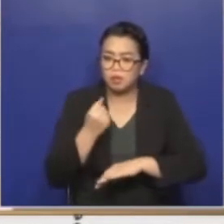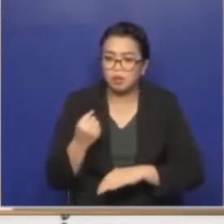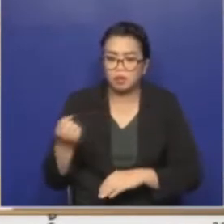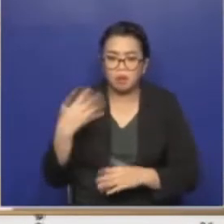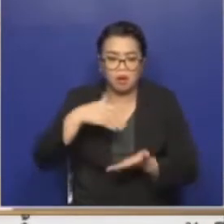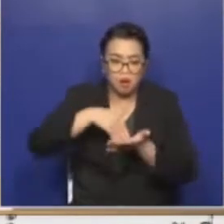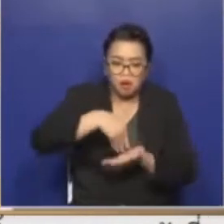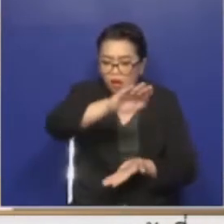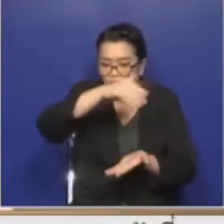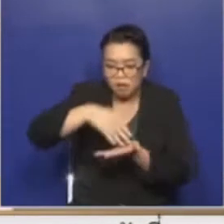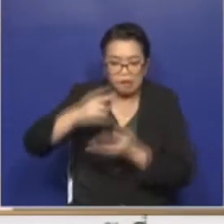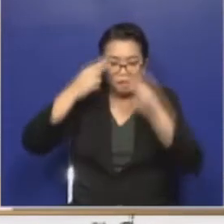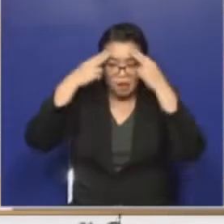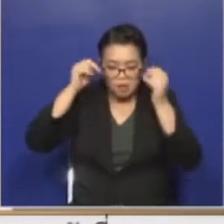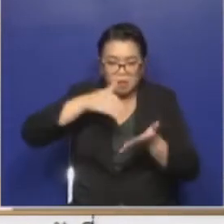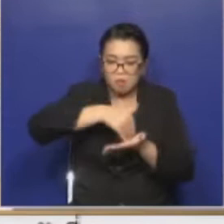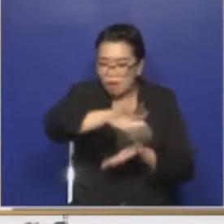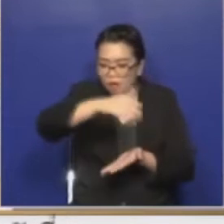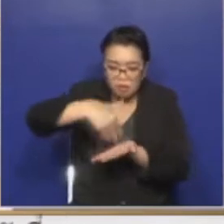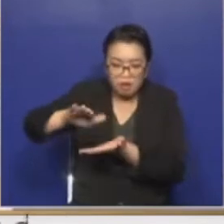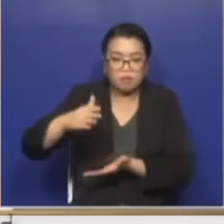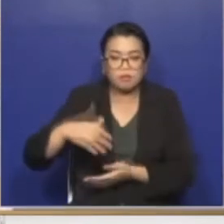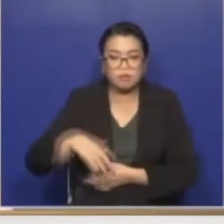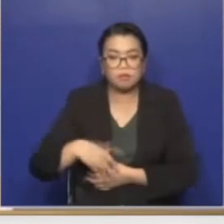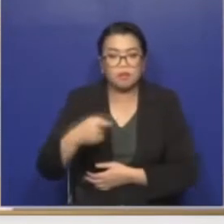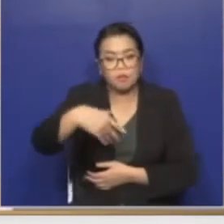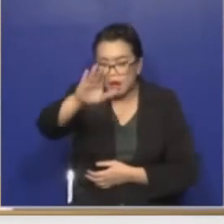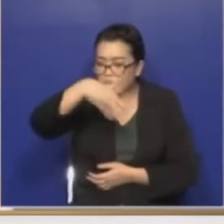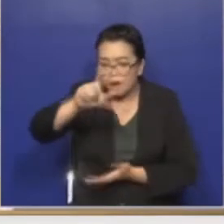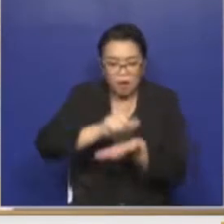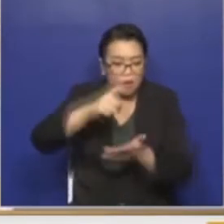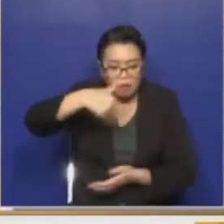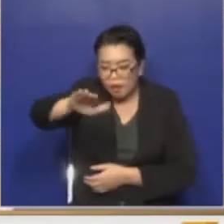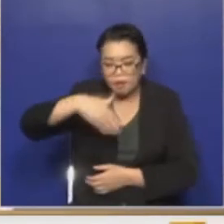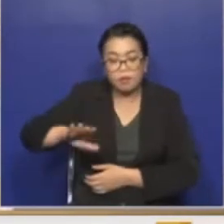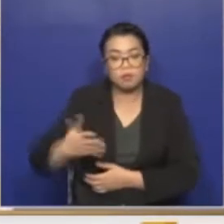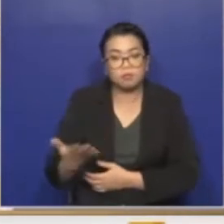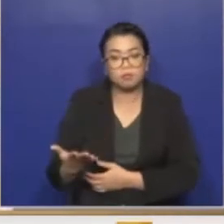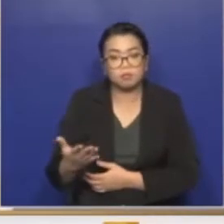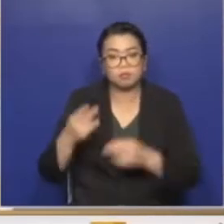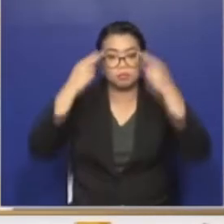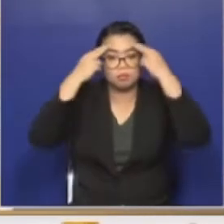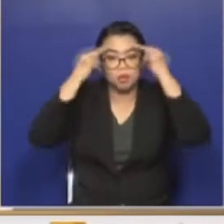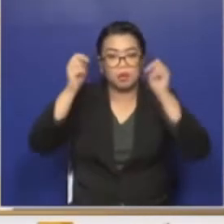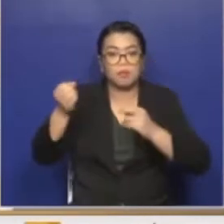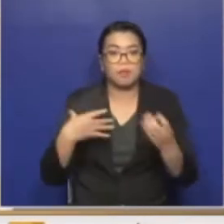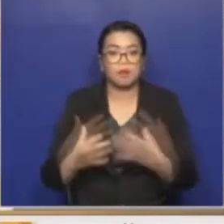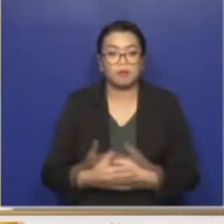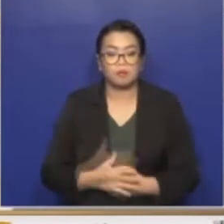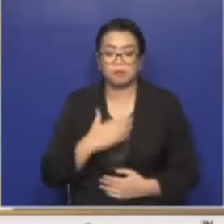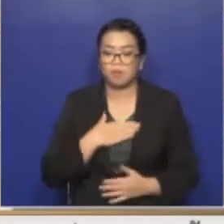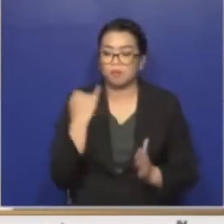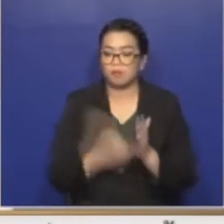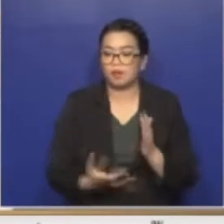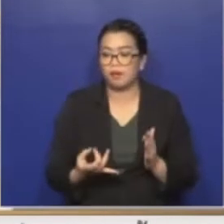ออกมาไล่ท่านนายกก็บอกว่าให้ท่านยกไปออกไปแล้วท่านนายกเนี่ยก็บอกว่าผม